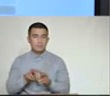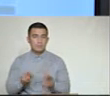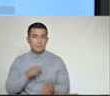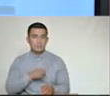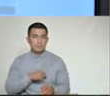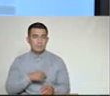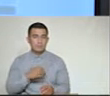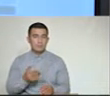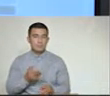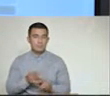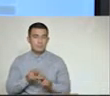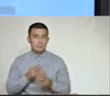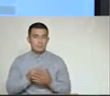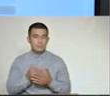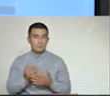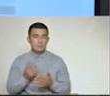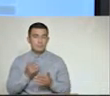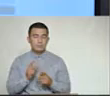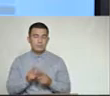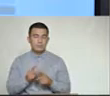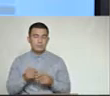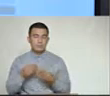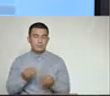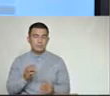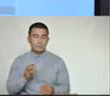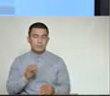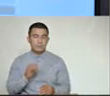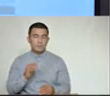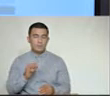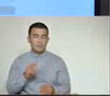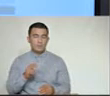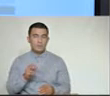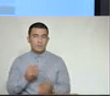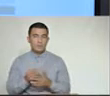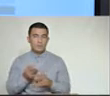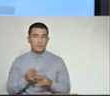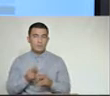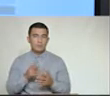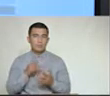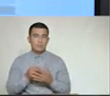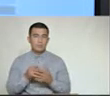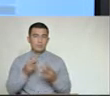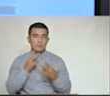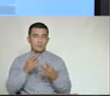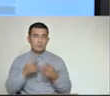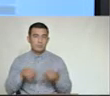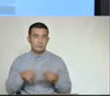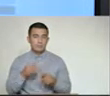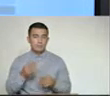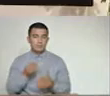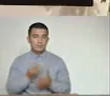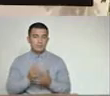o'xshaydi. Shuning uchun ham tufilka nomi berilgan. Tufilkaning umumiy tashqi ko'rinishi.